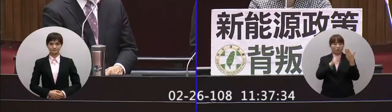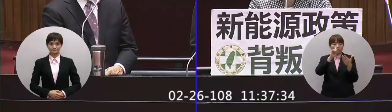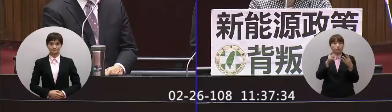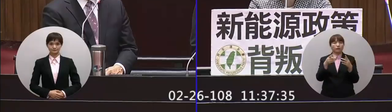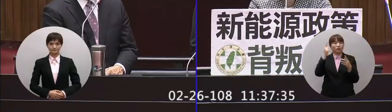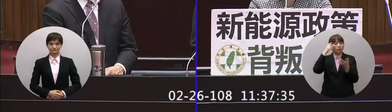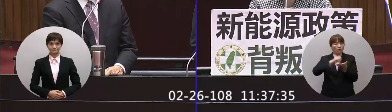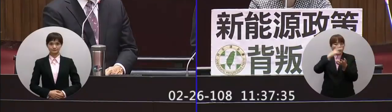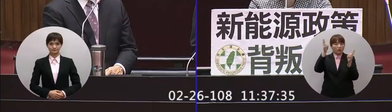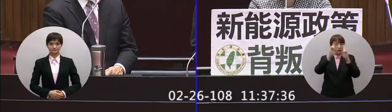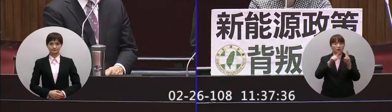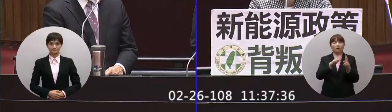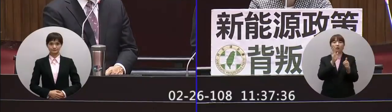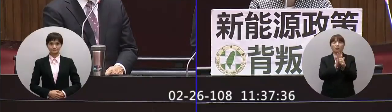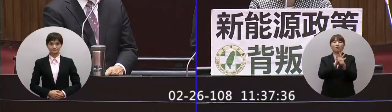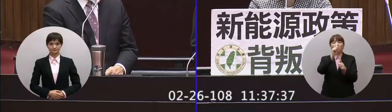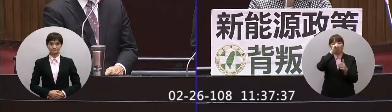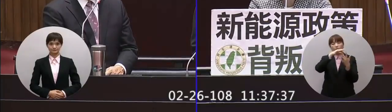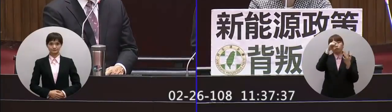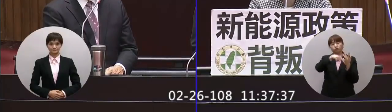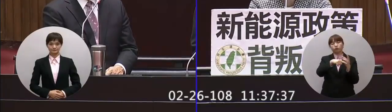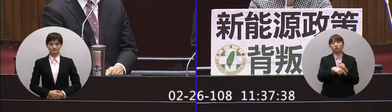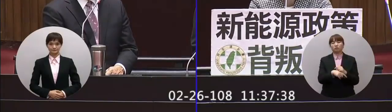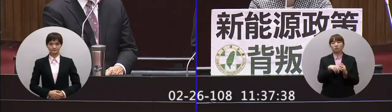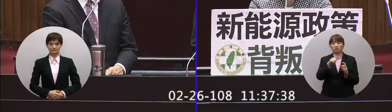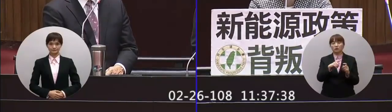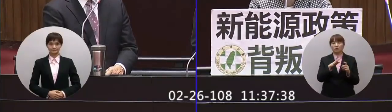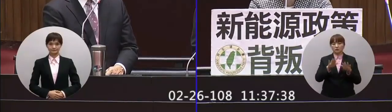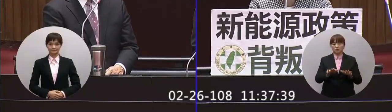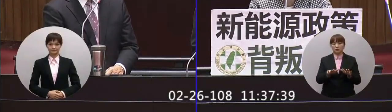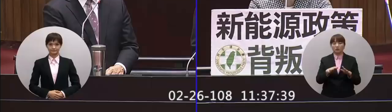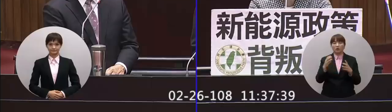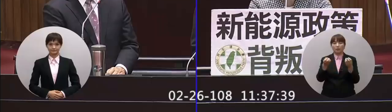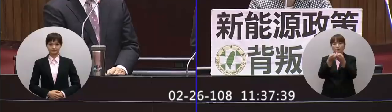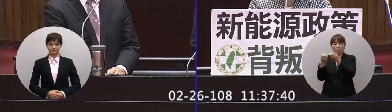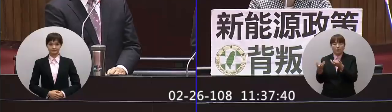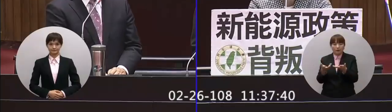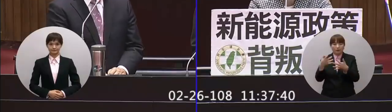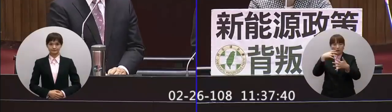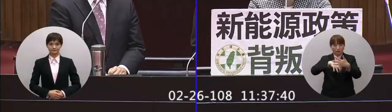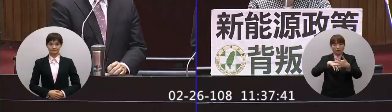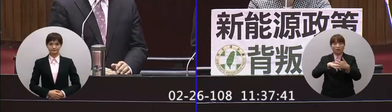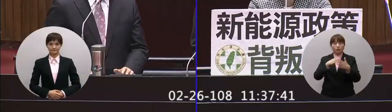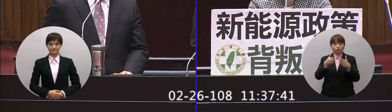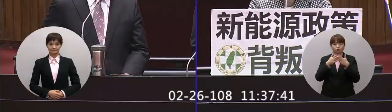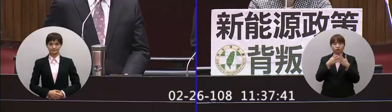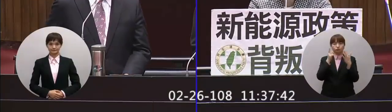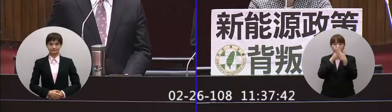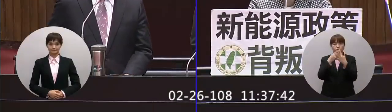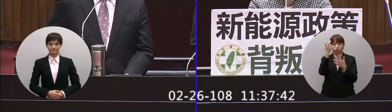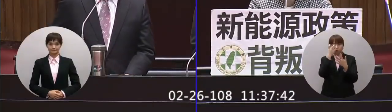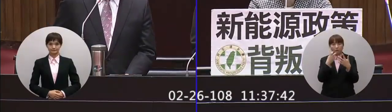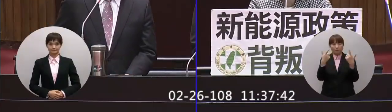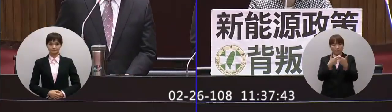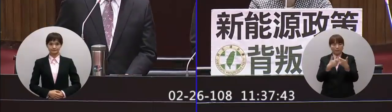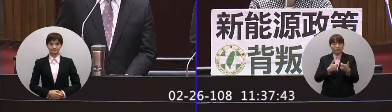为核电是最好的选项。我觉得这个就是从我们现在所发生的问题当中，必须要很务实